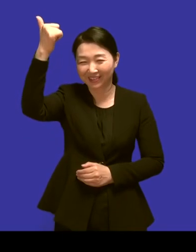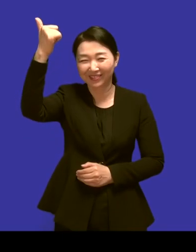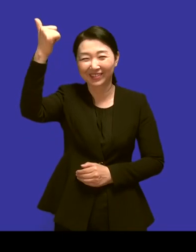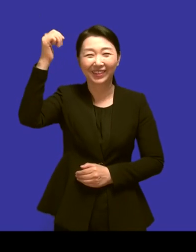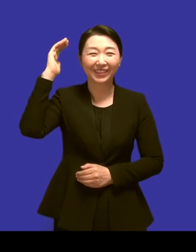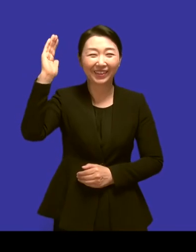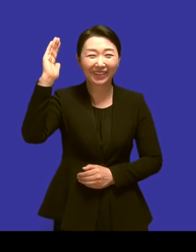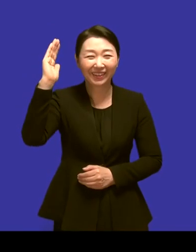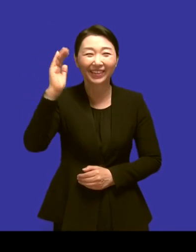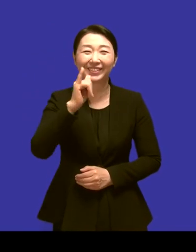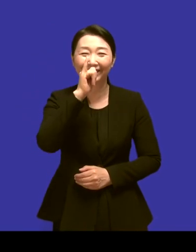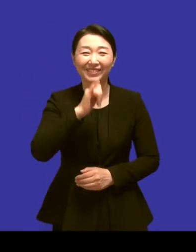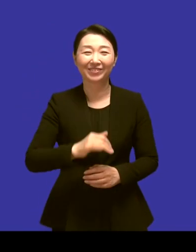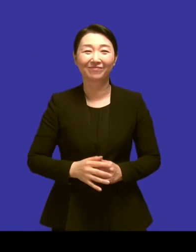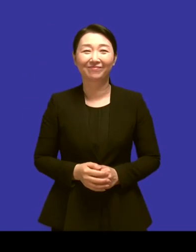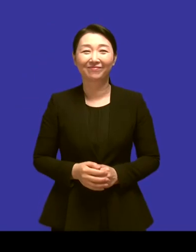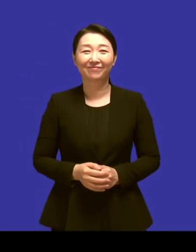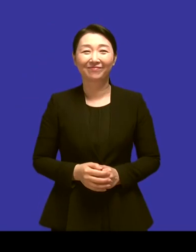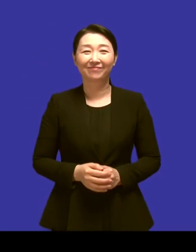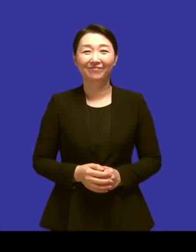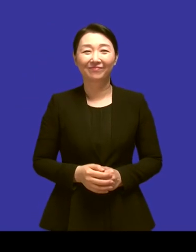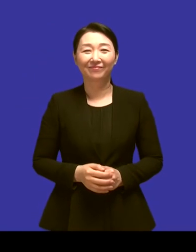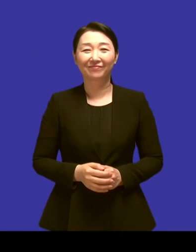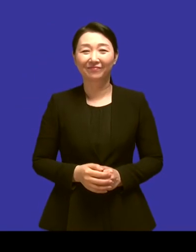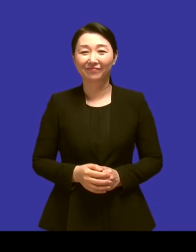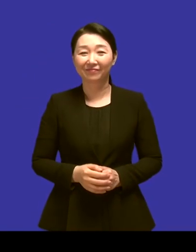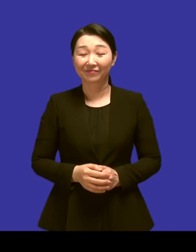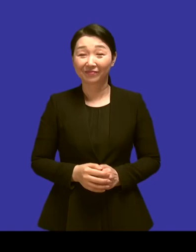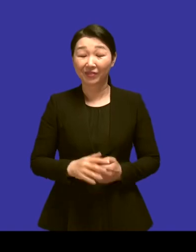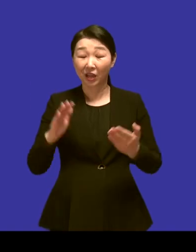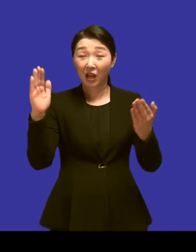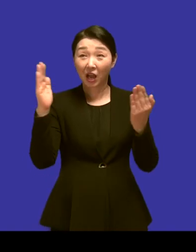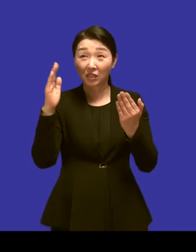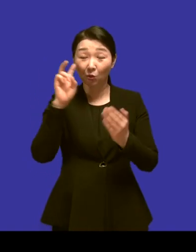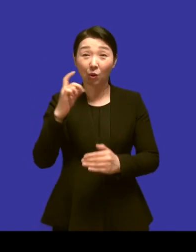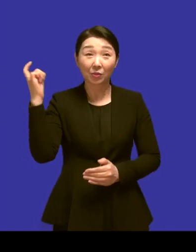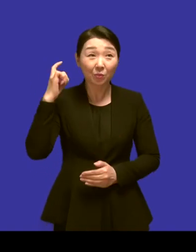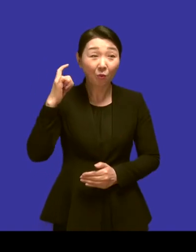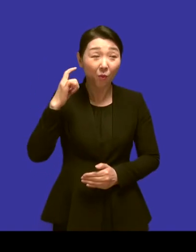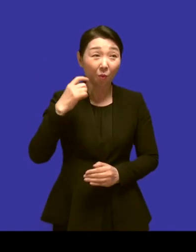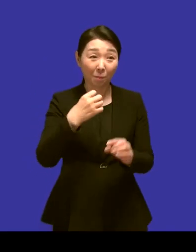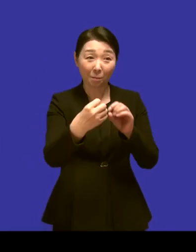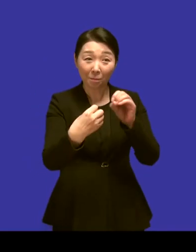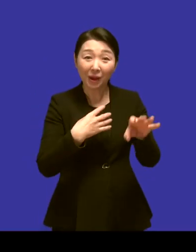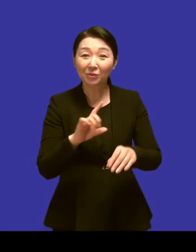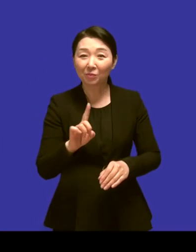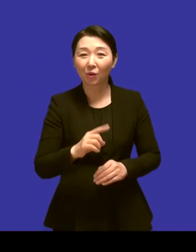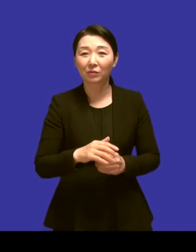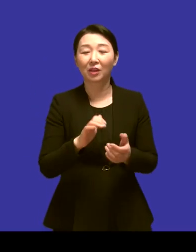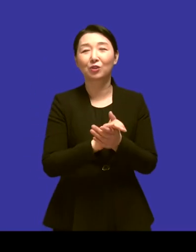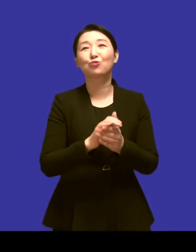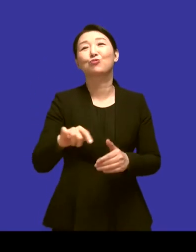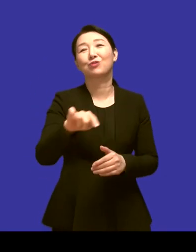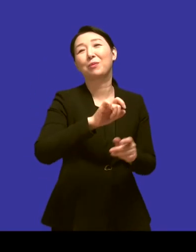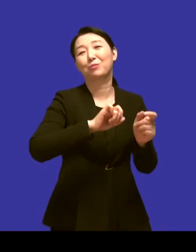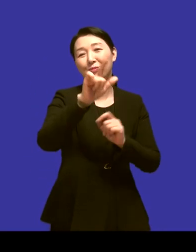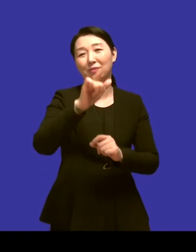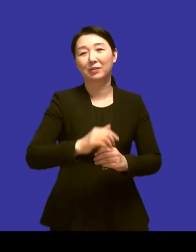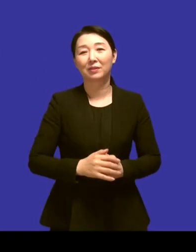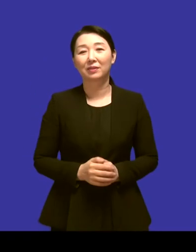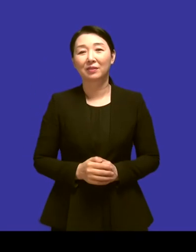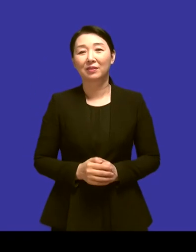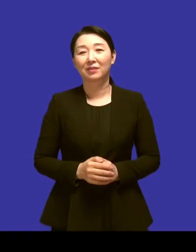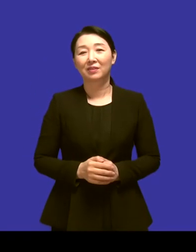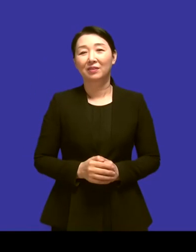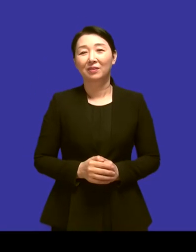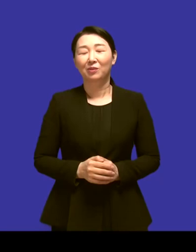이게 나오는 필인데. 아, 그렇습니다. 학생들 반응은 어땠어요? 다들 이제 제 친구들이었는데 예, 예. 이제